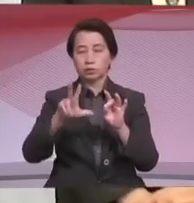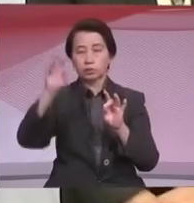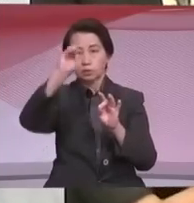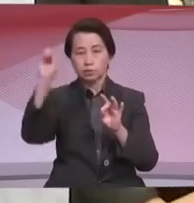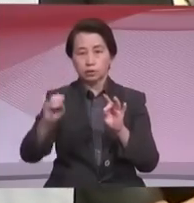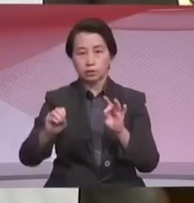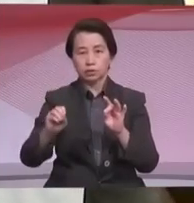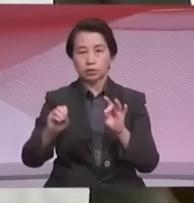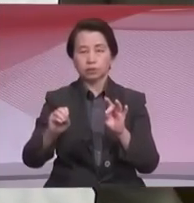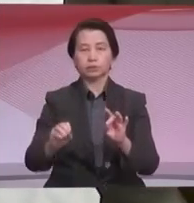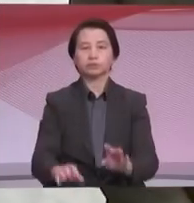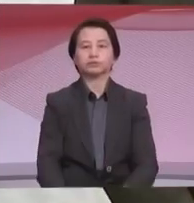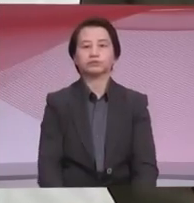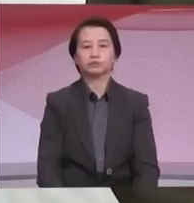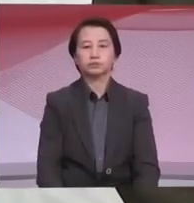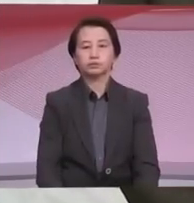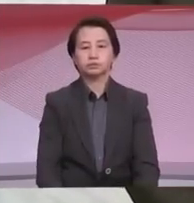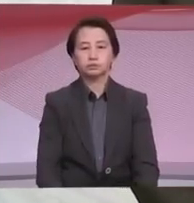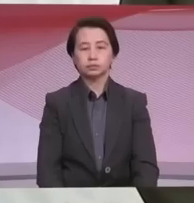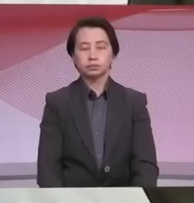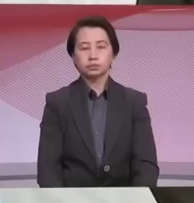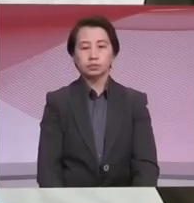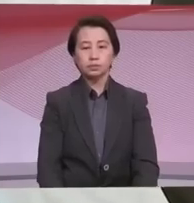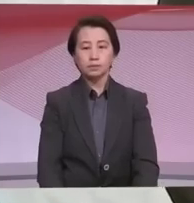89.3% daripada jumlah keseluruhan kes.